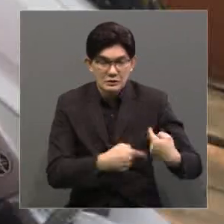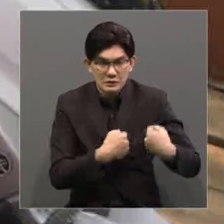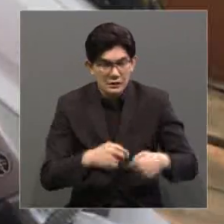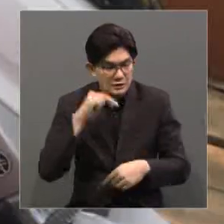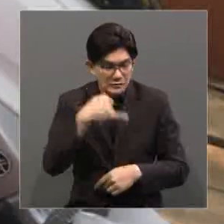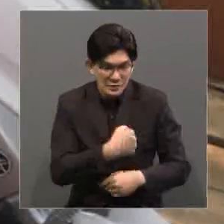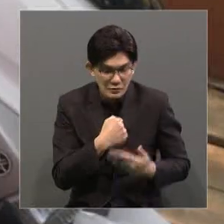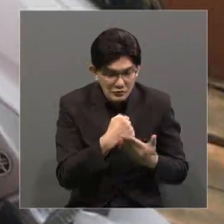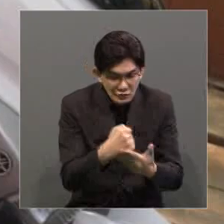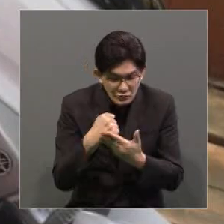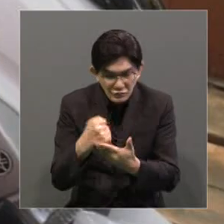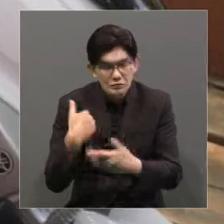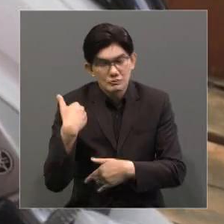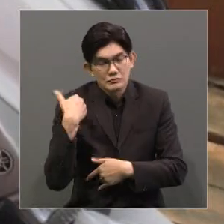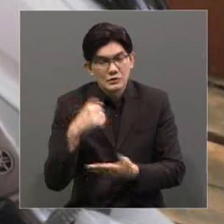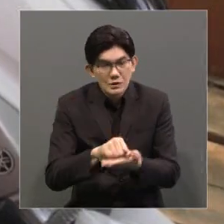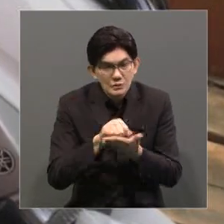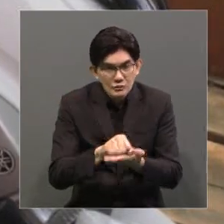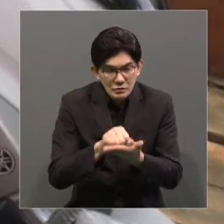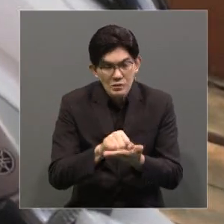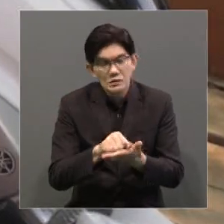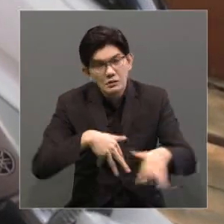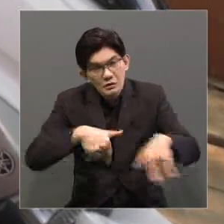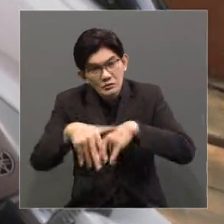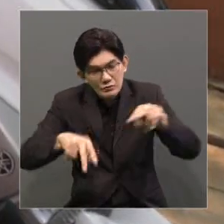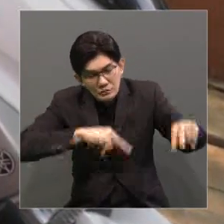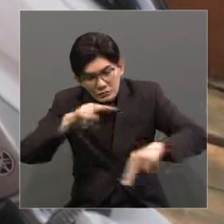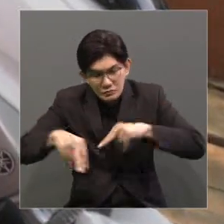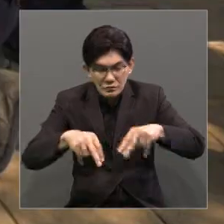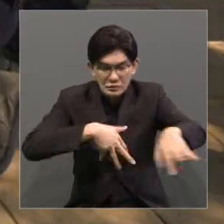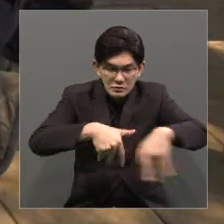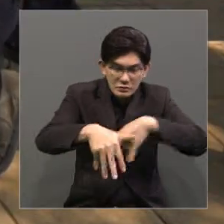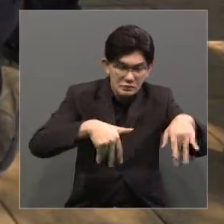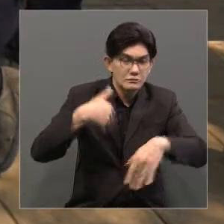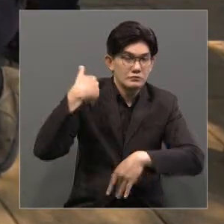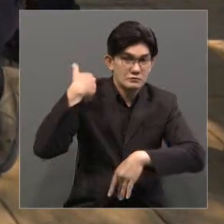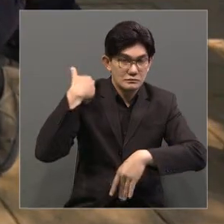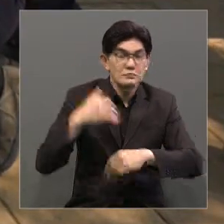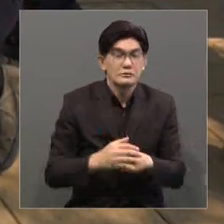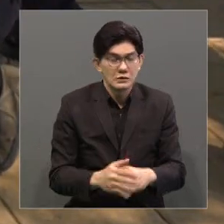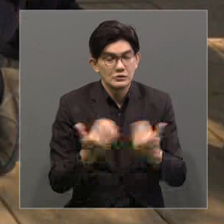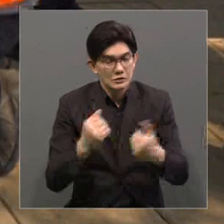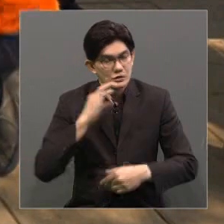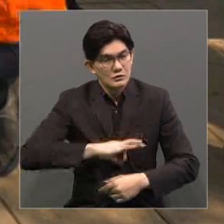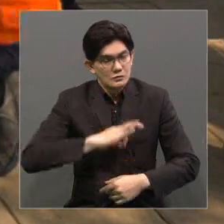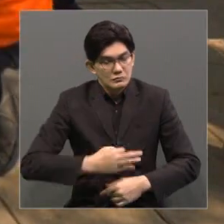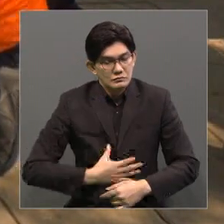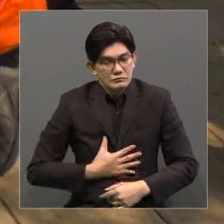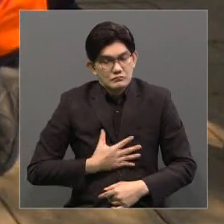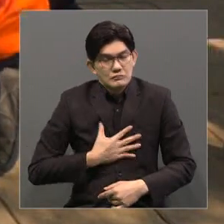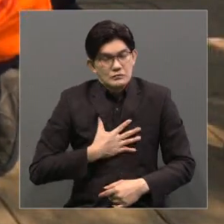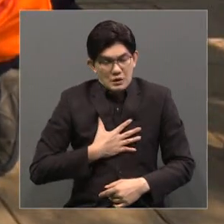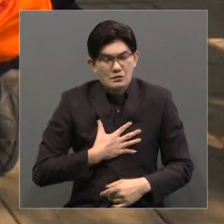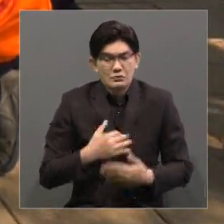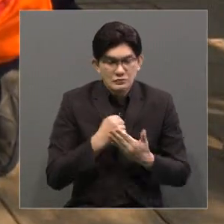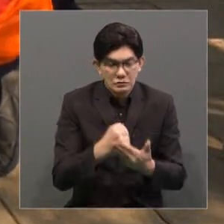ามีการฝึกฝนช่วยเหลือบริการชุมชนดูแลชุมชนดูแลพี่น้องประชาชนเนี่ยนะฮะซึ่งก็เป็นความภาคภูมิใจที่เราช่วยกัน